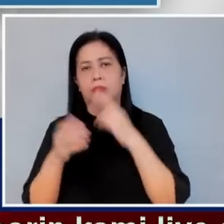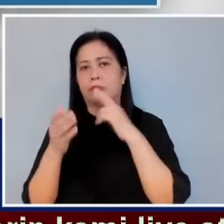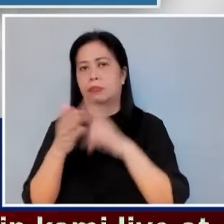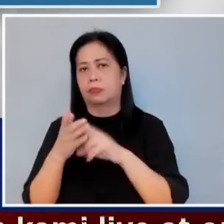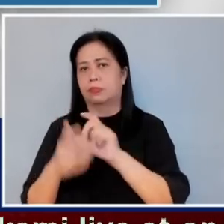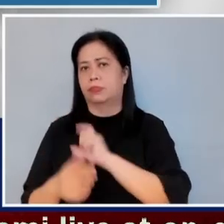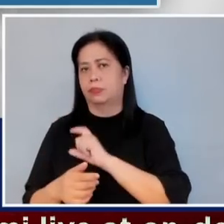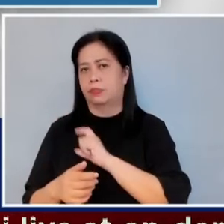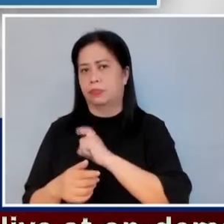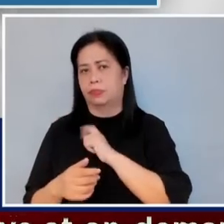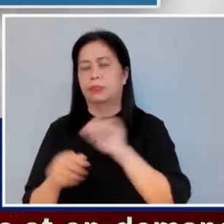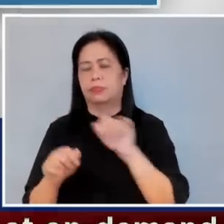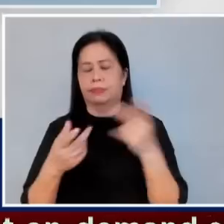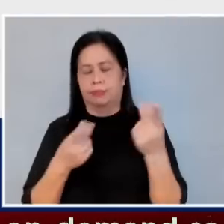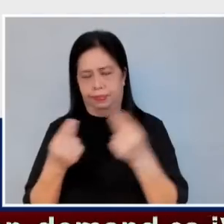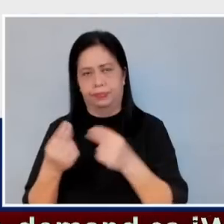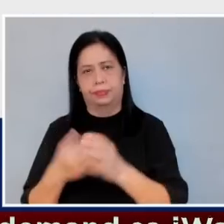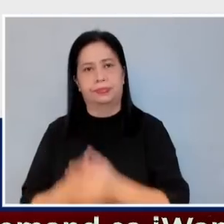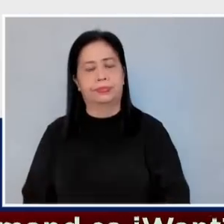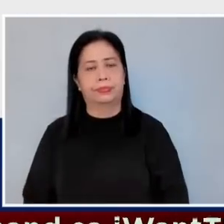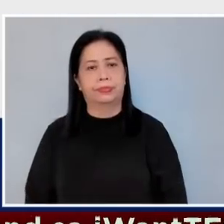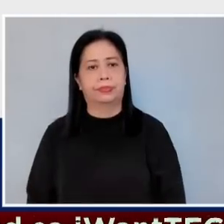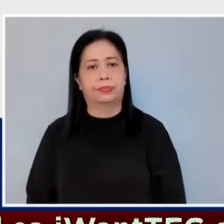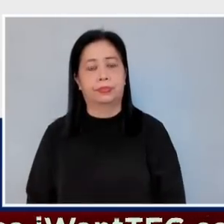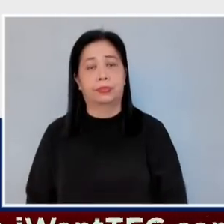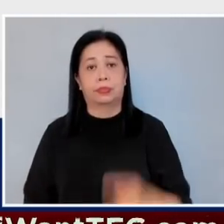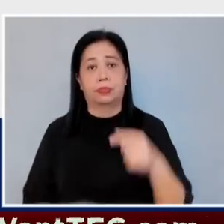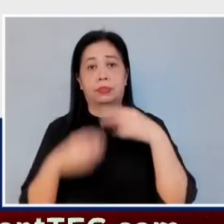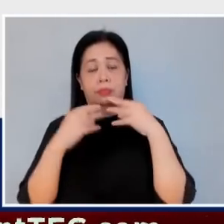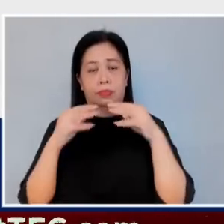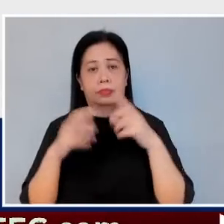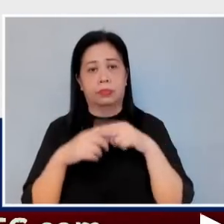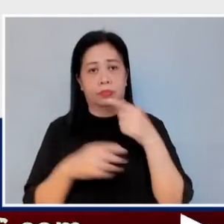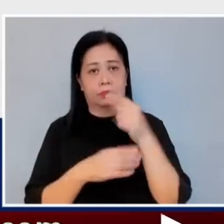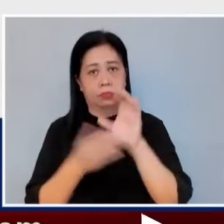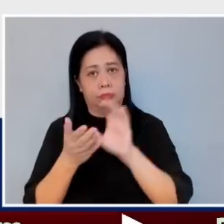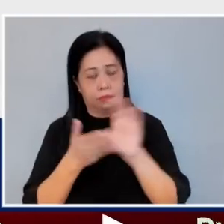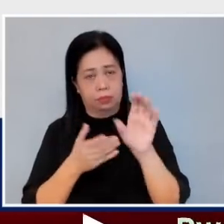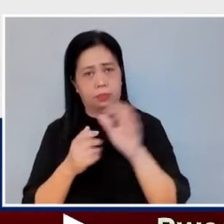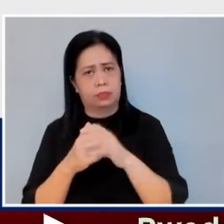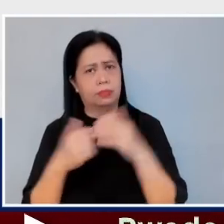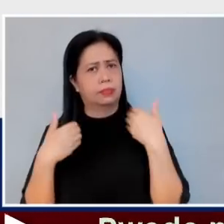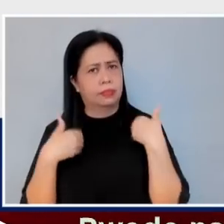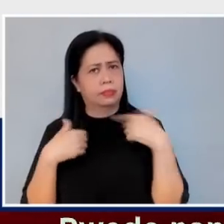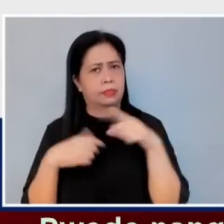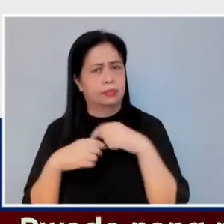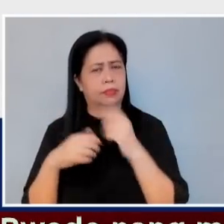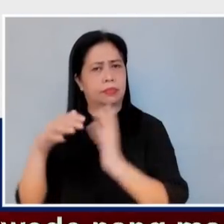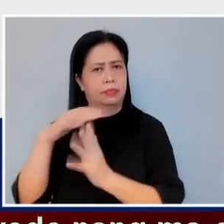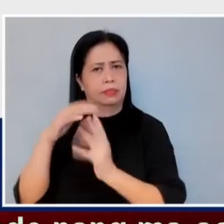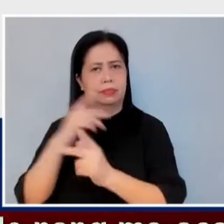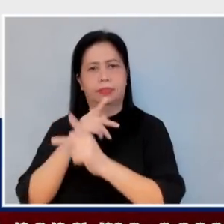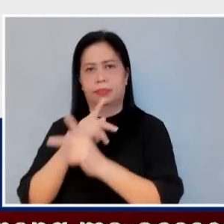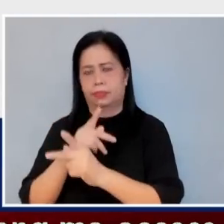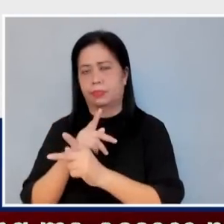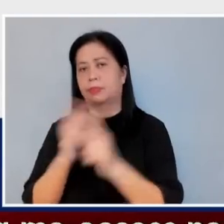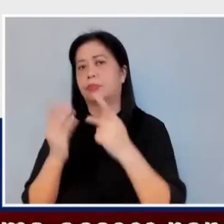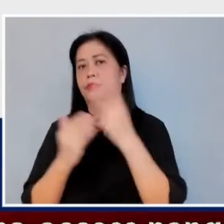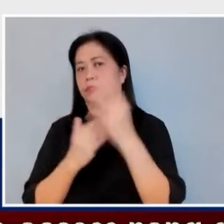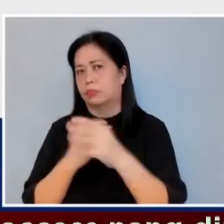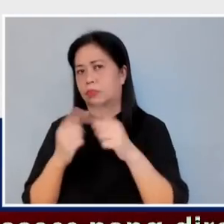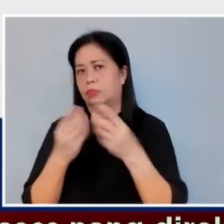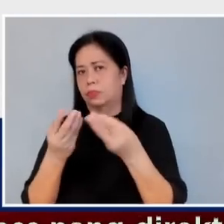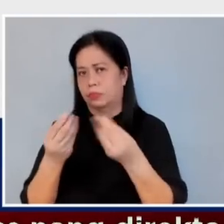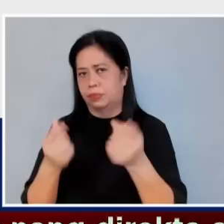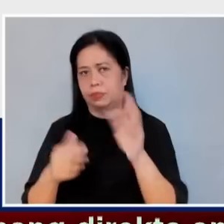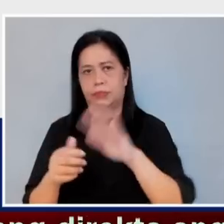pulisya na kanya namang ginawa. Sa isang pahayag, sinabi ng GCash na mayroon silang Customer Protect Program para maresolba